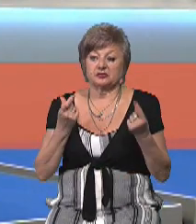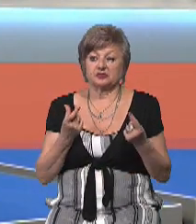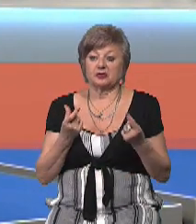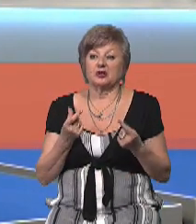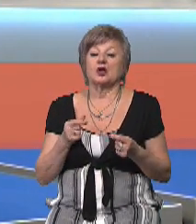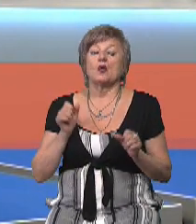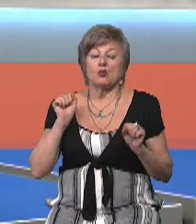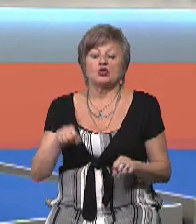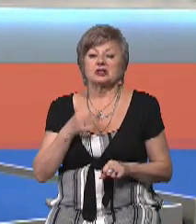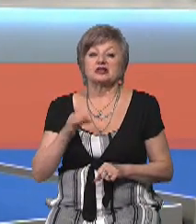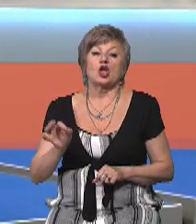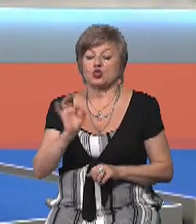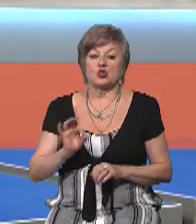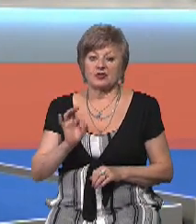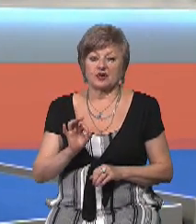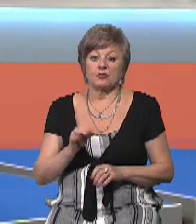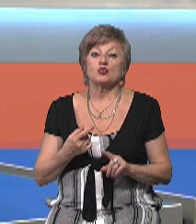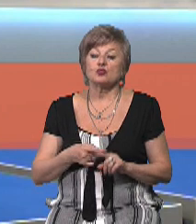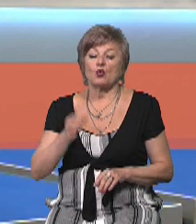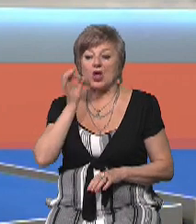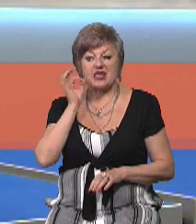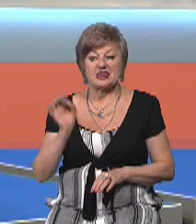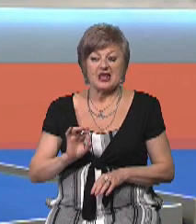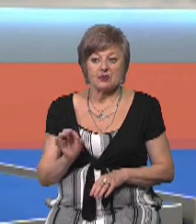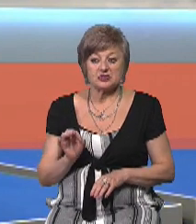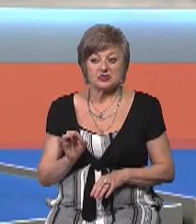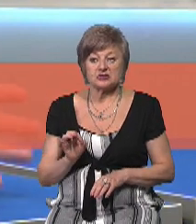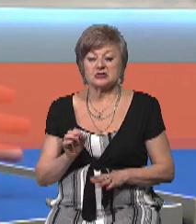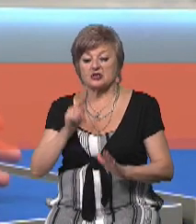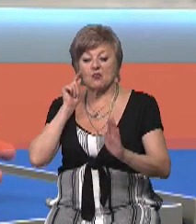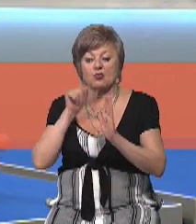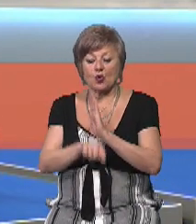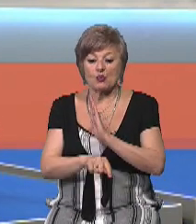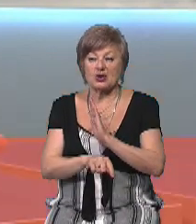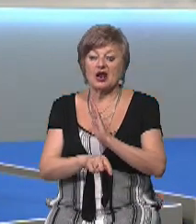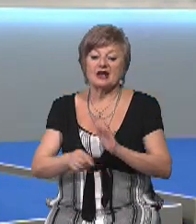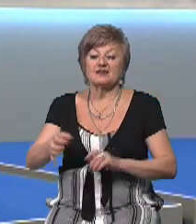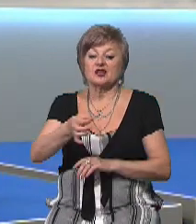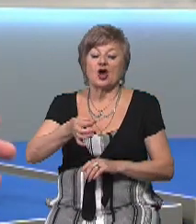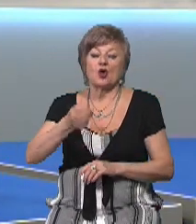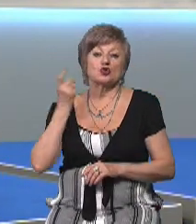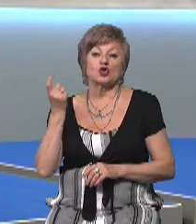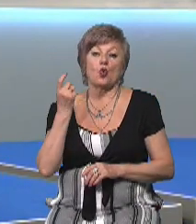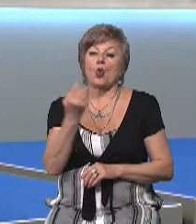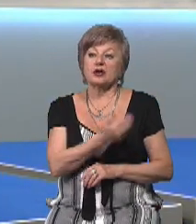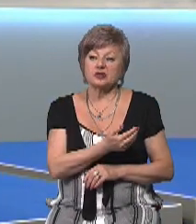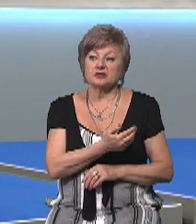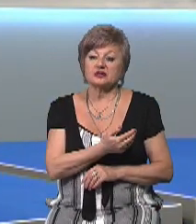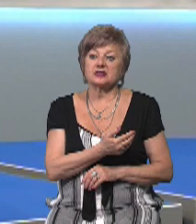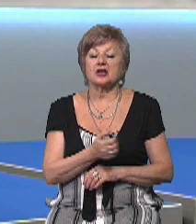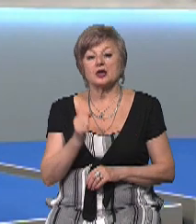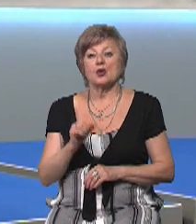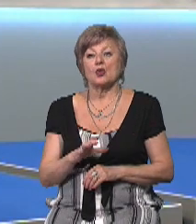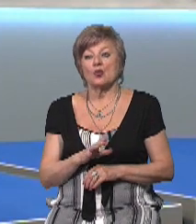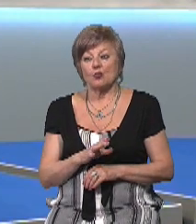сказати нульовими. Тому що німці дійсно вони прорвалися в цей момент на Хортицю, так, і дійсно якісь,